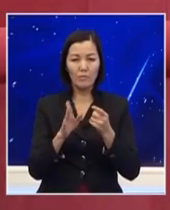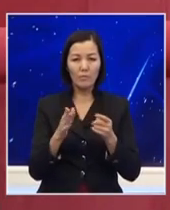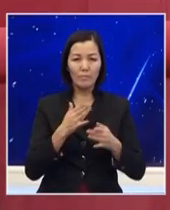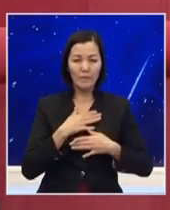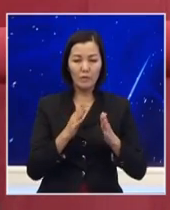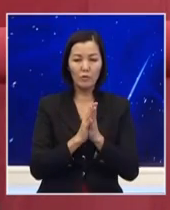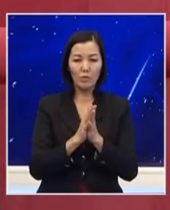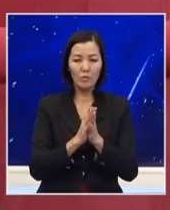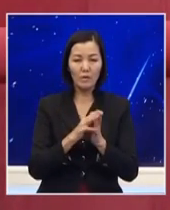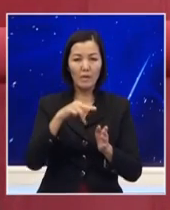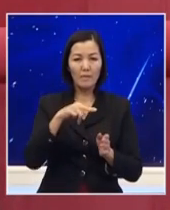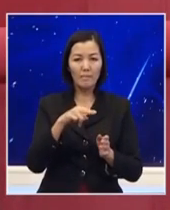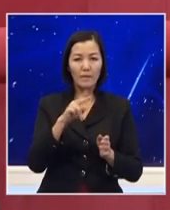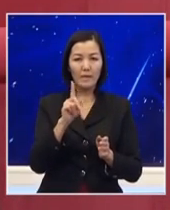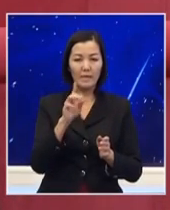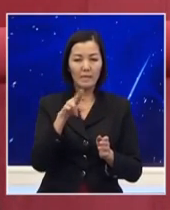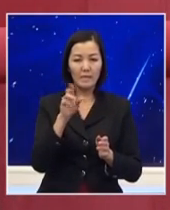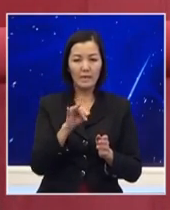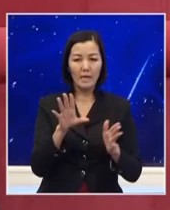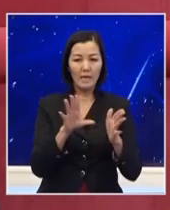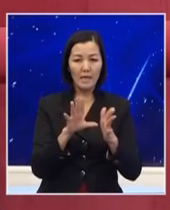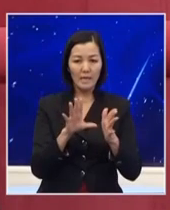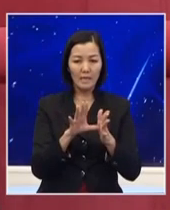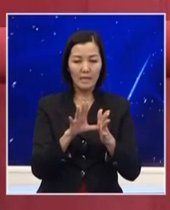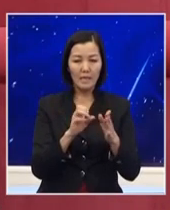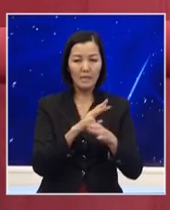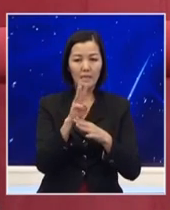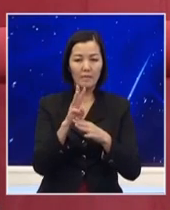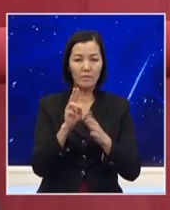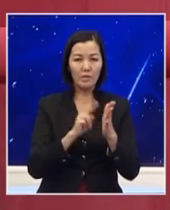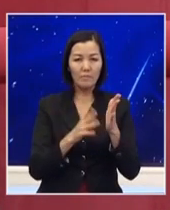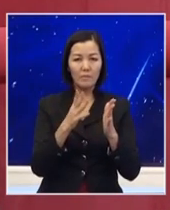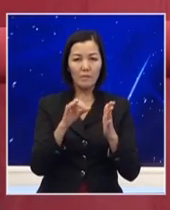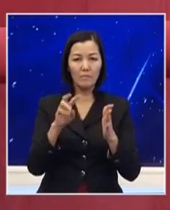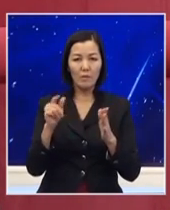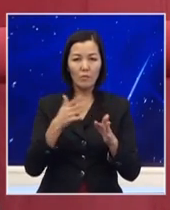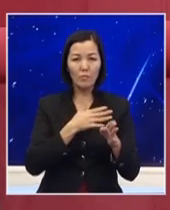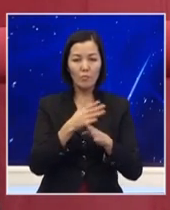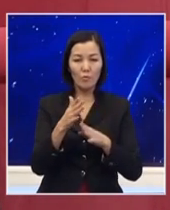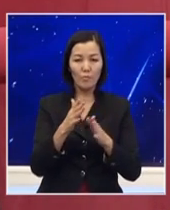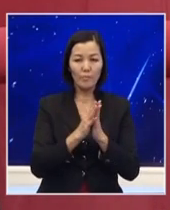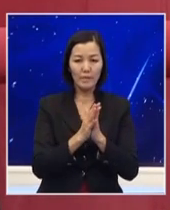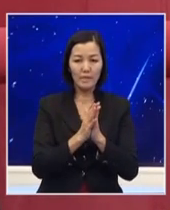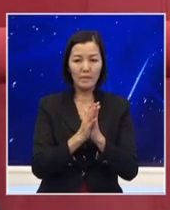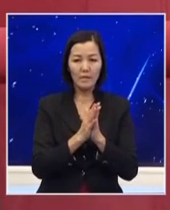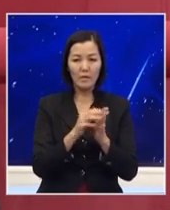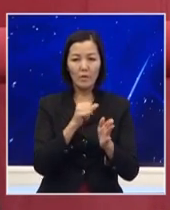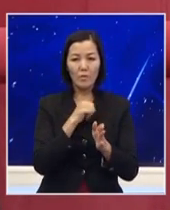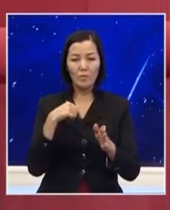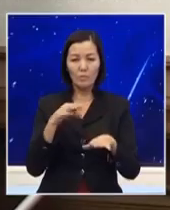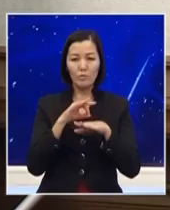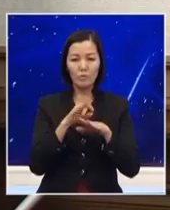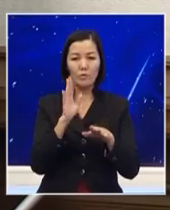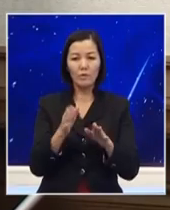отқаны жаңа пайыздыға, жаңа на электроснабжение пайыздыға 75 миллион бізге бөліп берсеңіз, біз оны өзіміз жүргіземіз